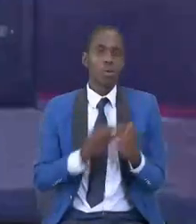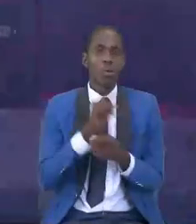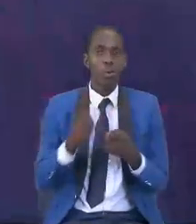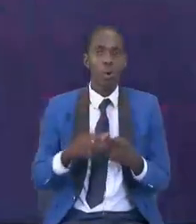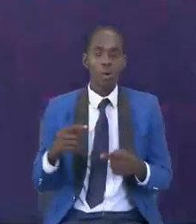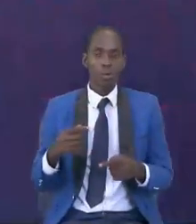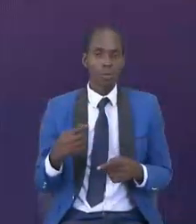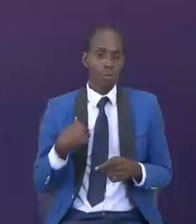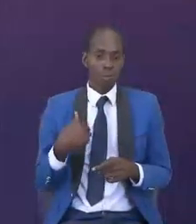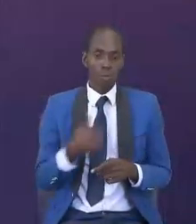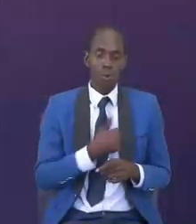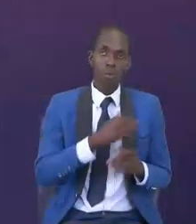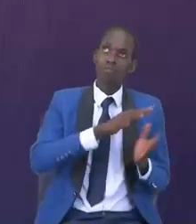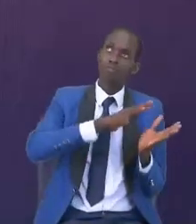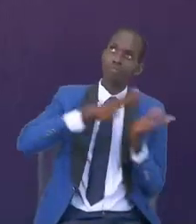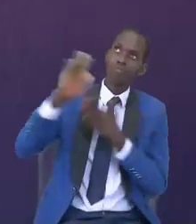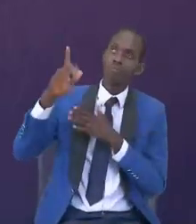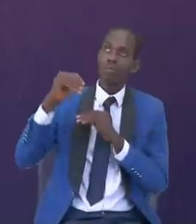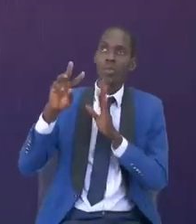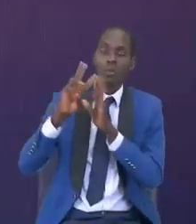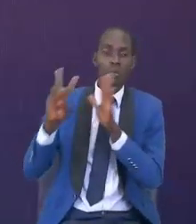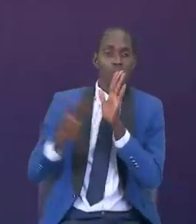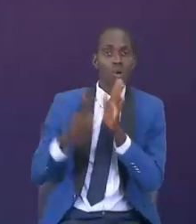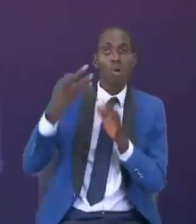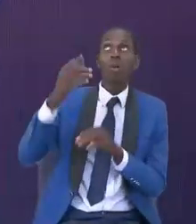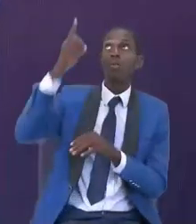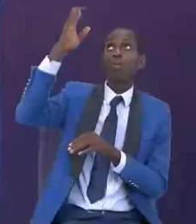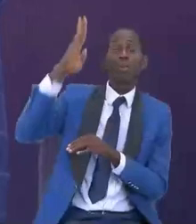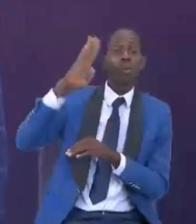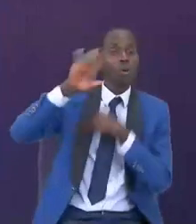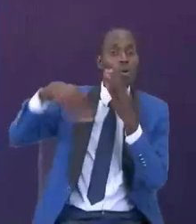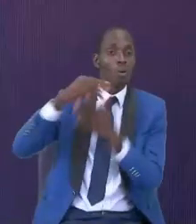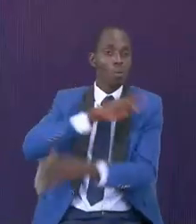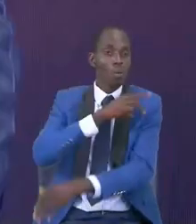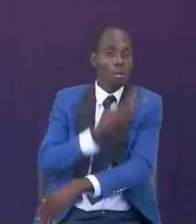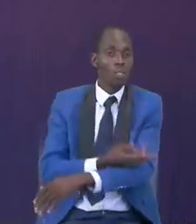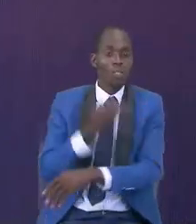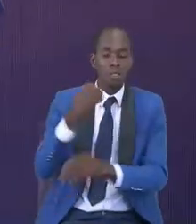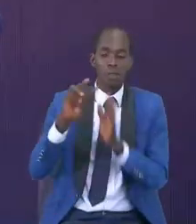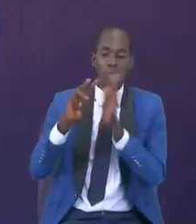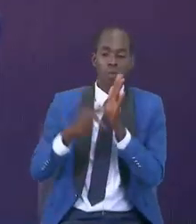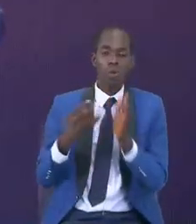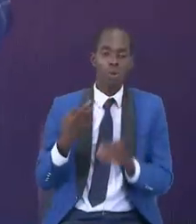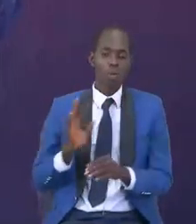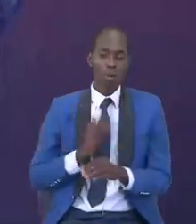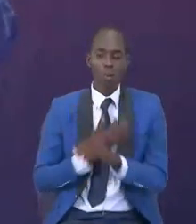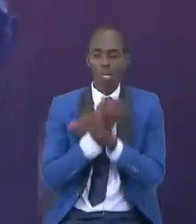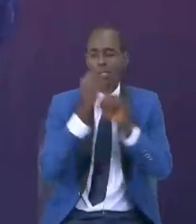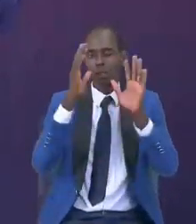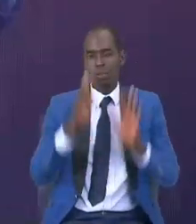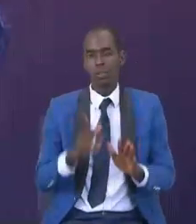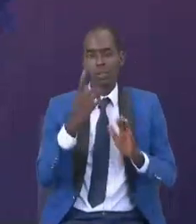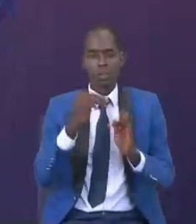Satan. Lorsque nous abandonnons la volonté de Dieu, le Dieu Tout-Puissant, la volonté de notre Sauveur,